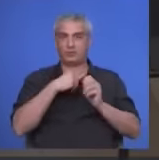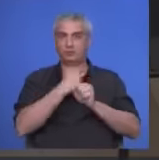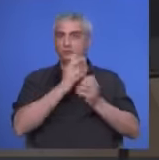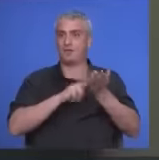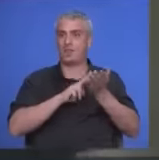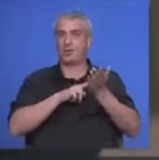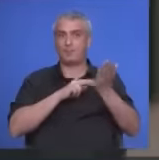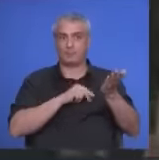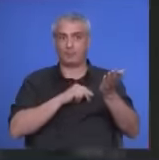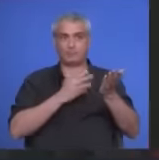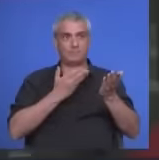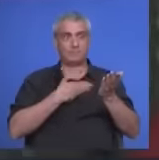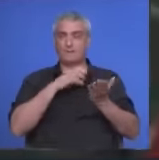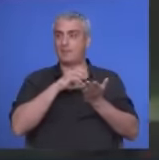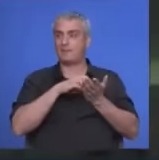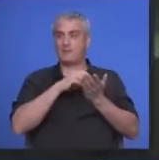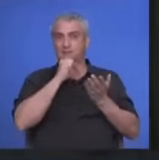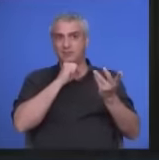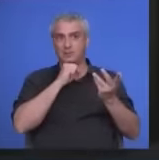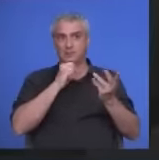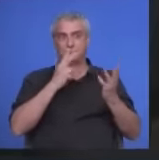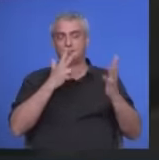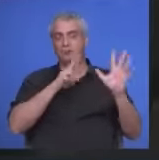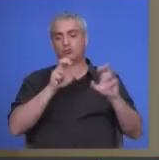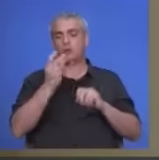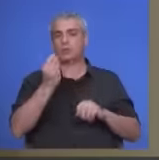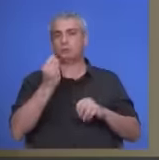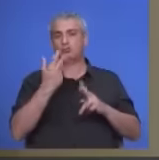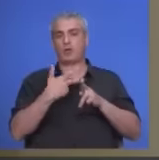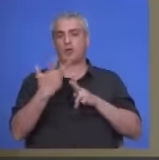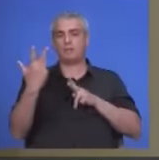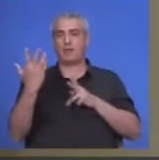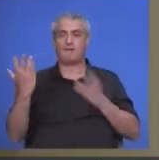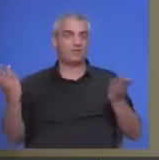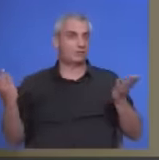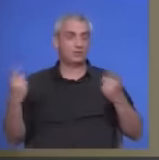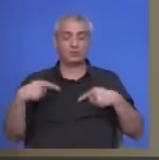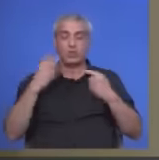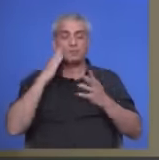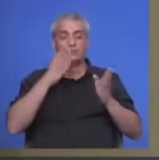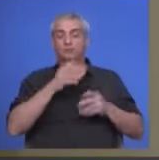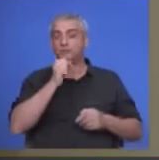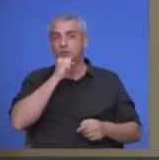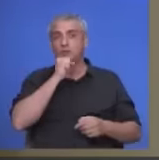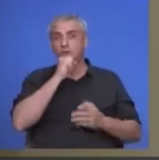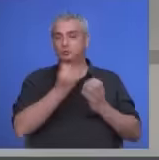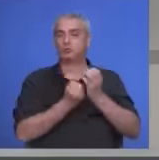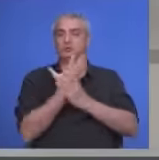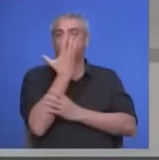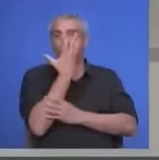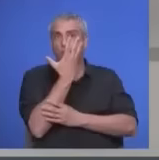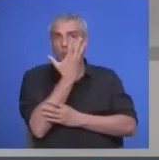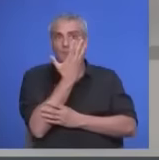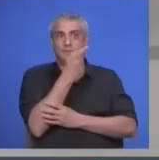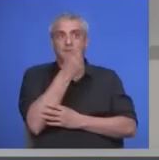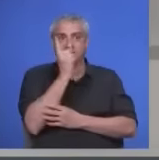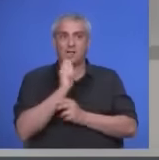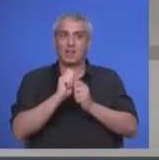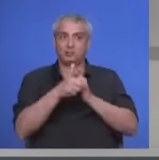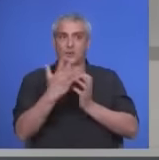החולים, מקבל המרכז הגריאטרי כ-800 שקלים בלבד על יום אשפוז של קשיש בשיקום. מזה צריכים